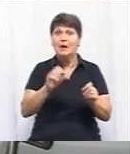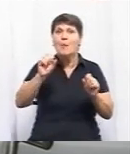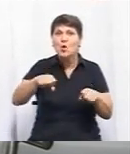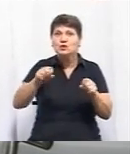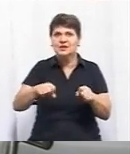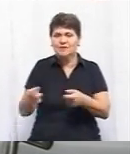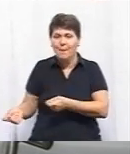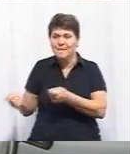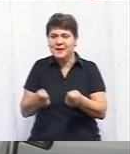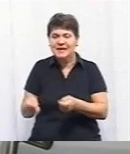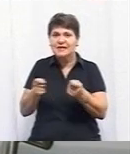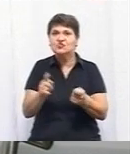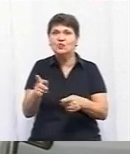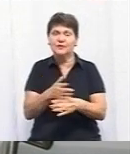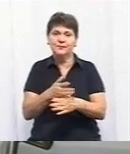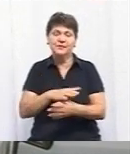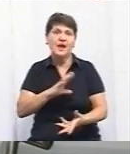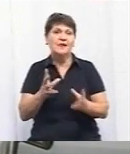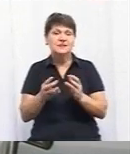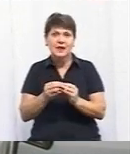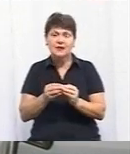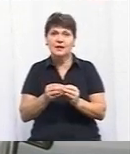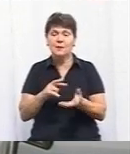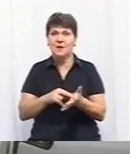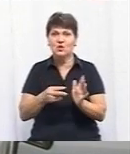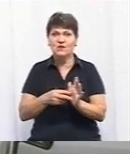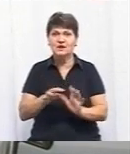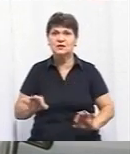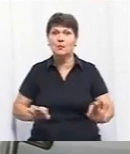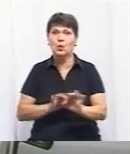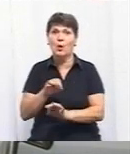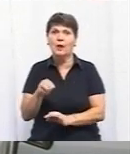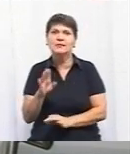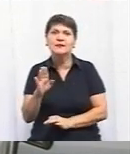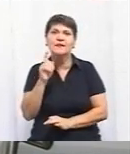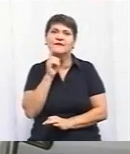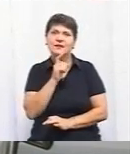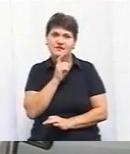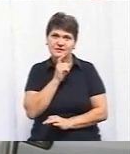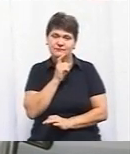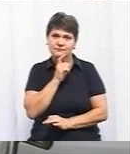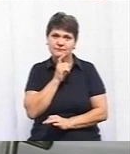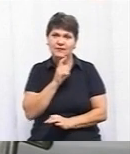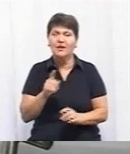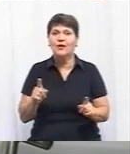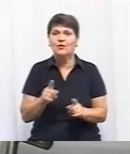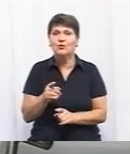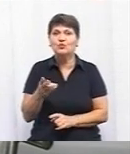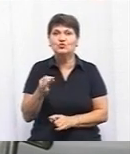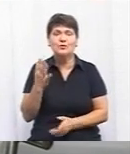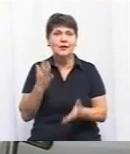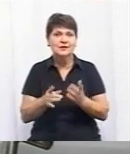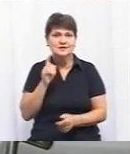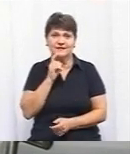те, що вони відсортували. Взагалі-то проект планувався поки що на Вінницю. Тому що, якщо в Вінниці в нас